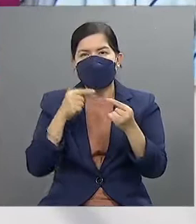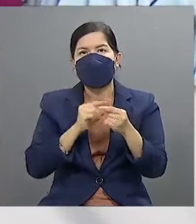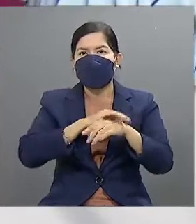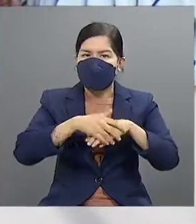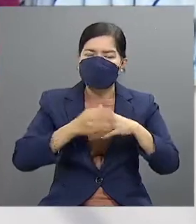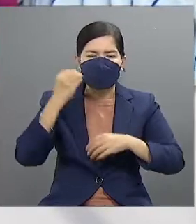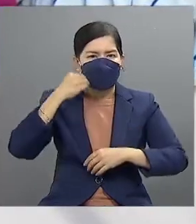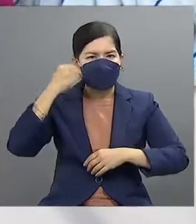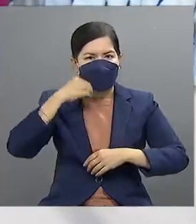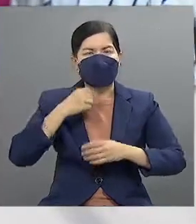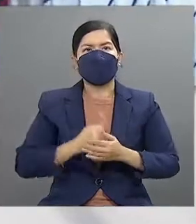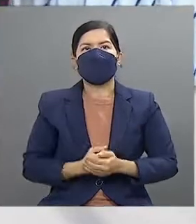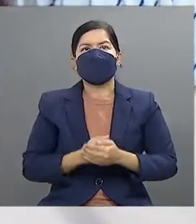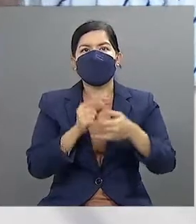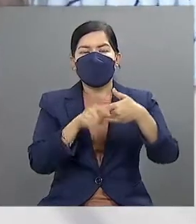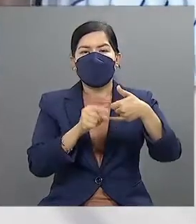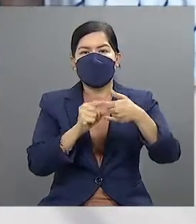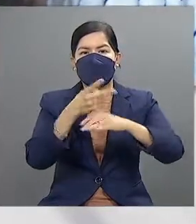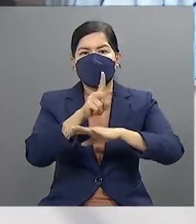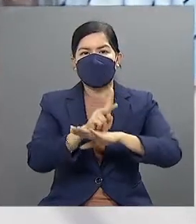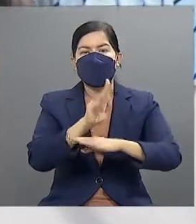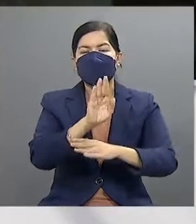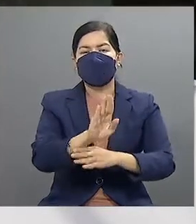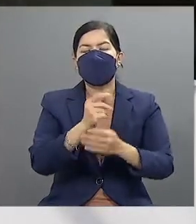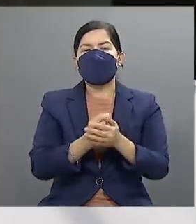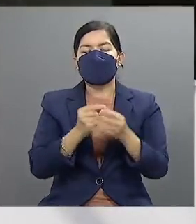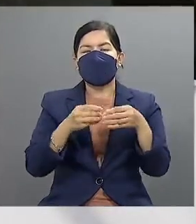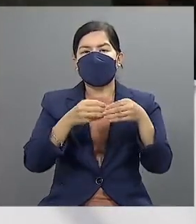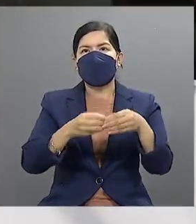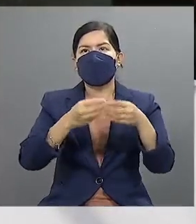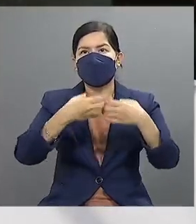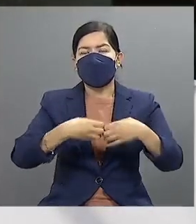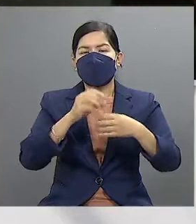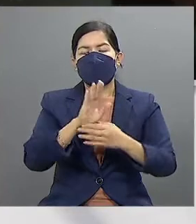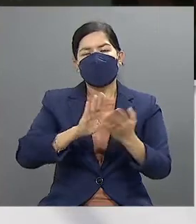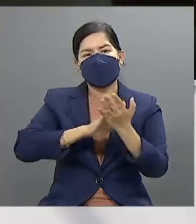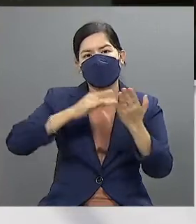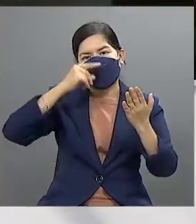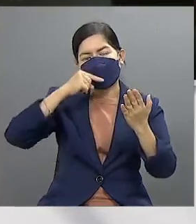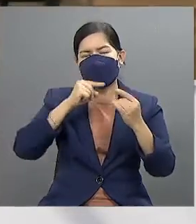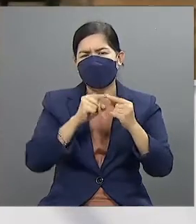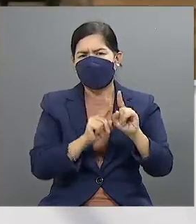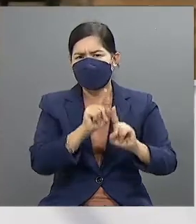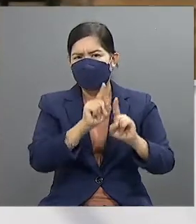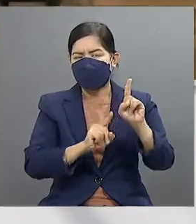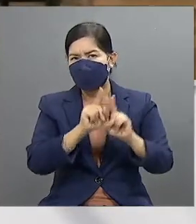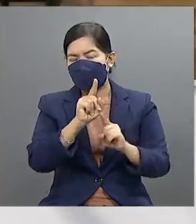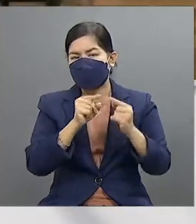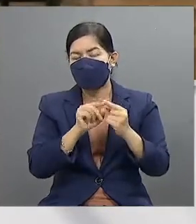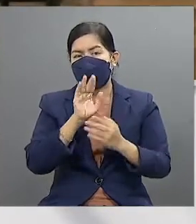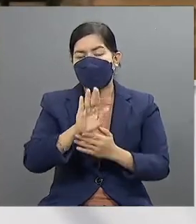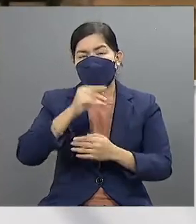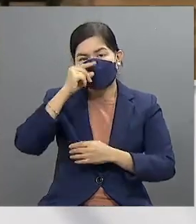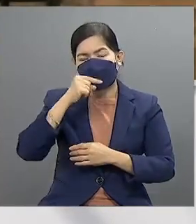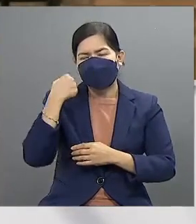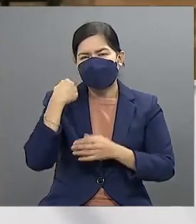ภาอุตสาหกรรมท่องเที่ยวแห่งประเทศไทยหรือว่าสทท.ค่ะประเมินภาพรวมการท่องเที่ยวไทยหลังจากนี้ไว้2กรณีด้วยกันถ้าสถานการ